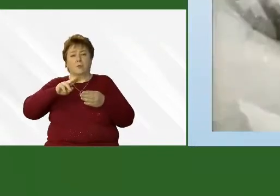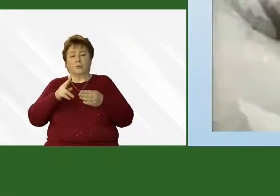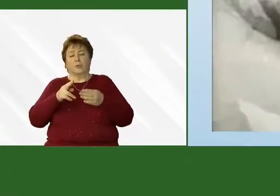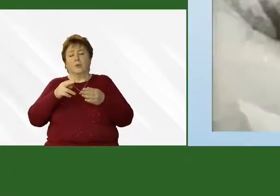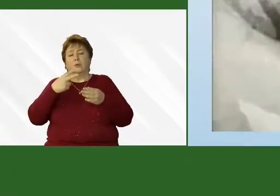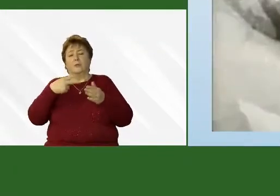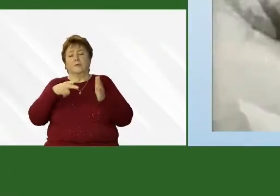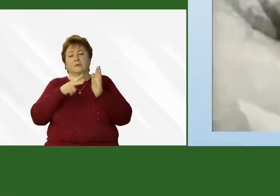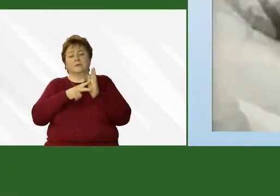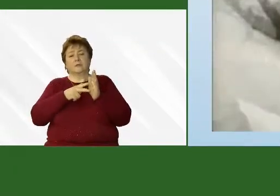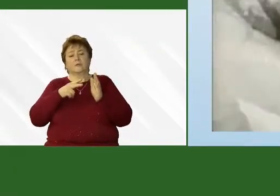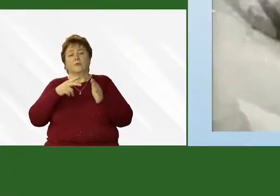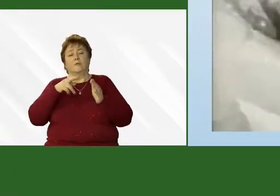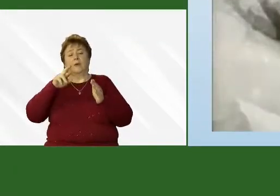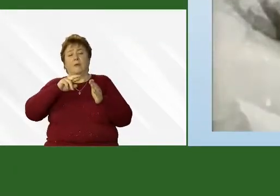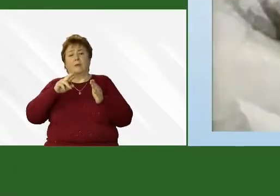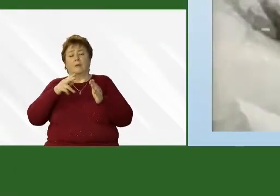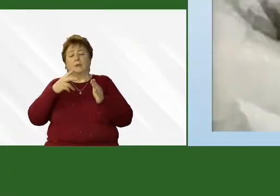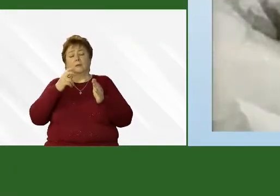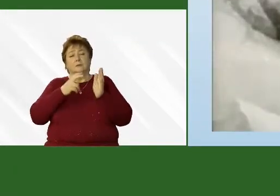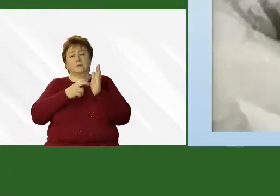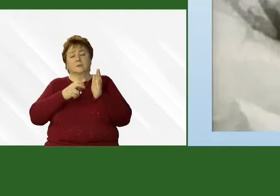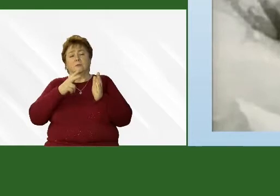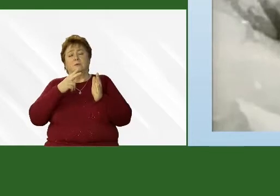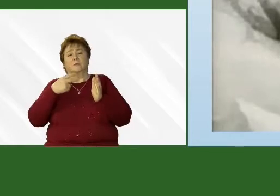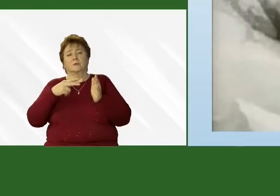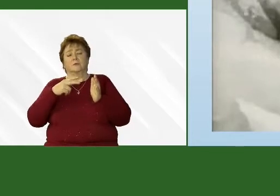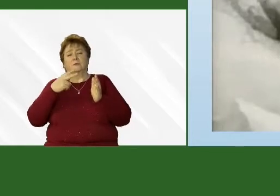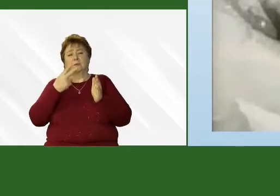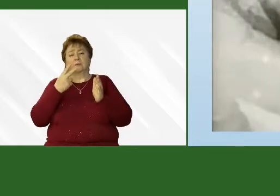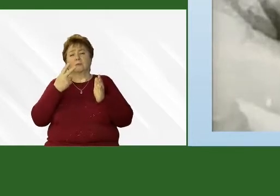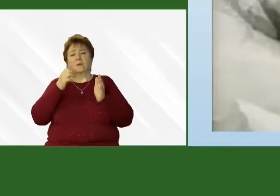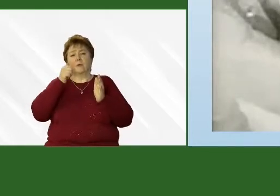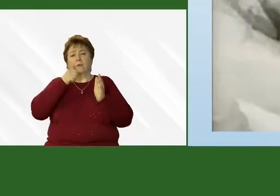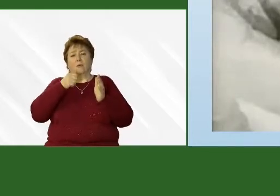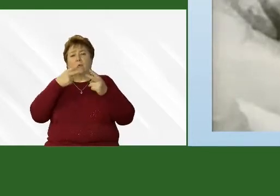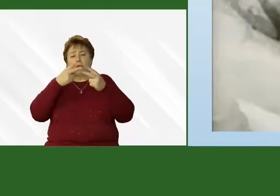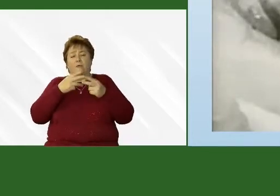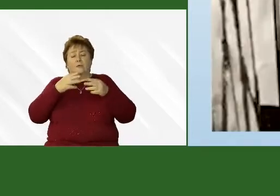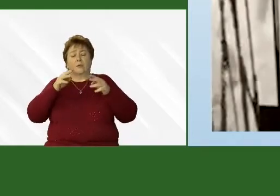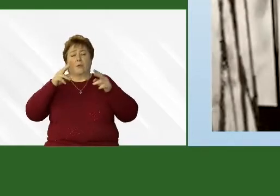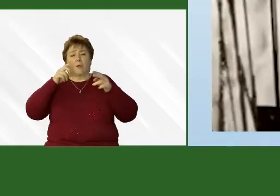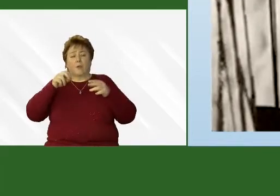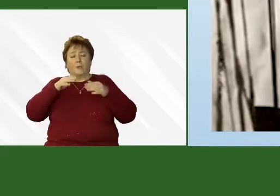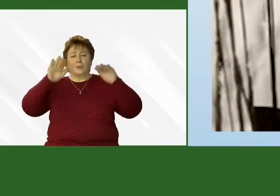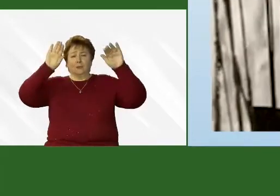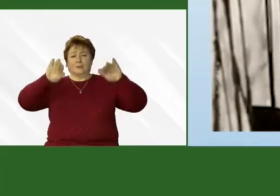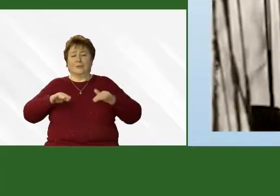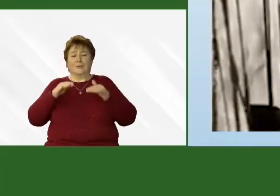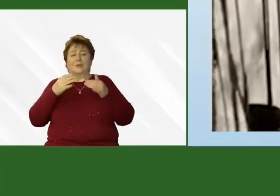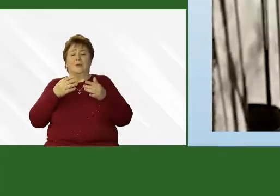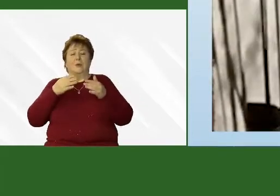Наконец, 28 января 1820 года путешественники увидели ледяную стену,